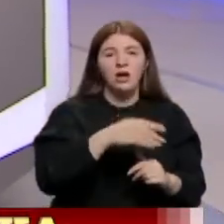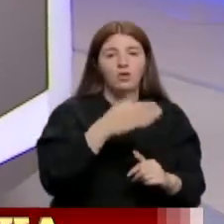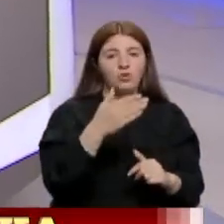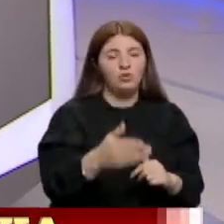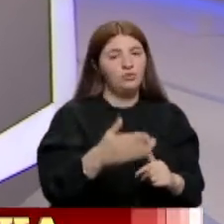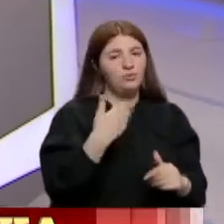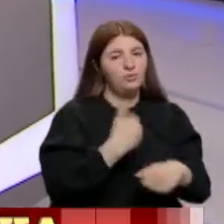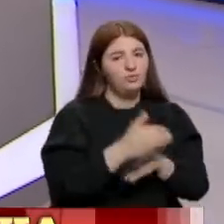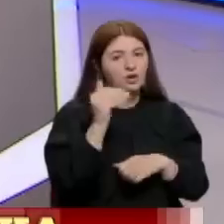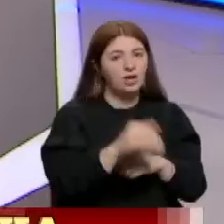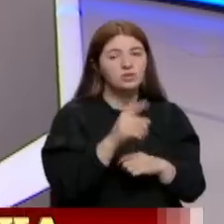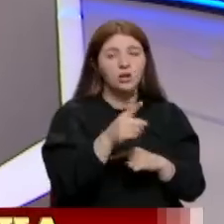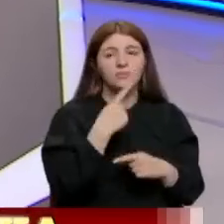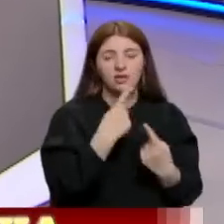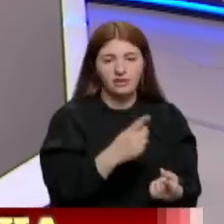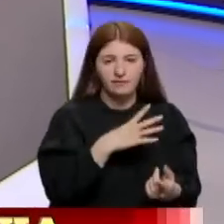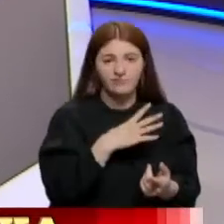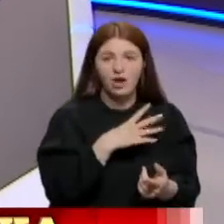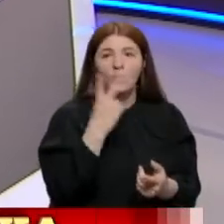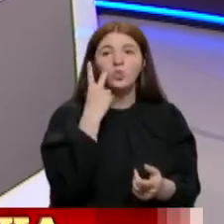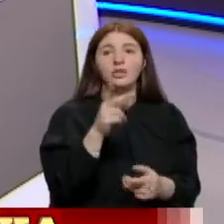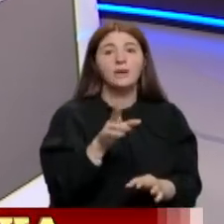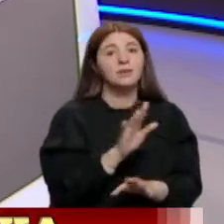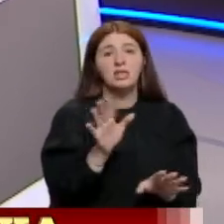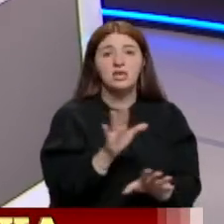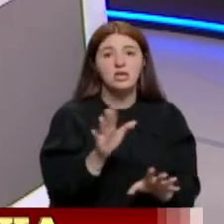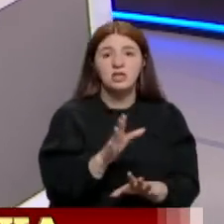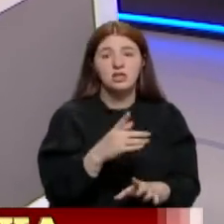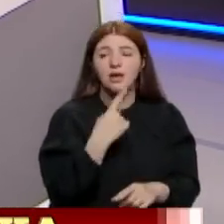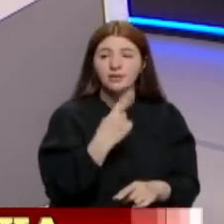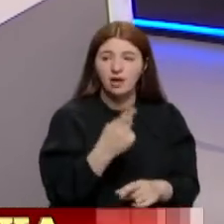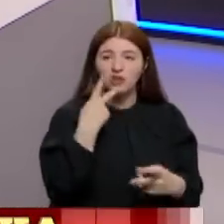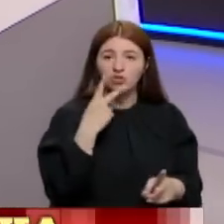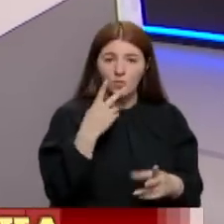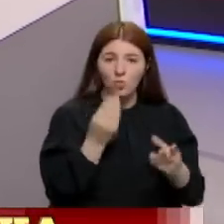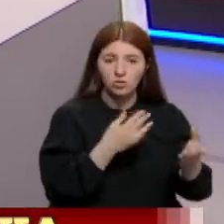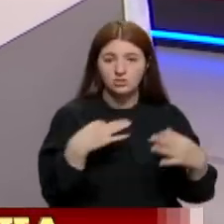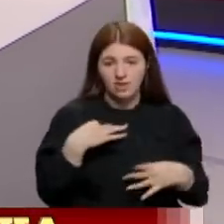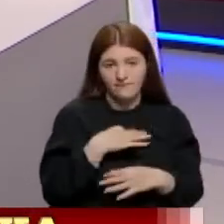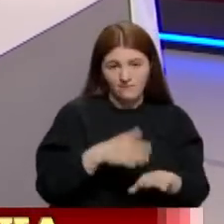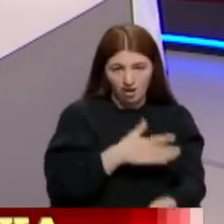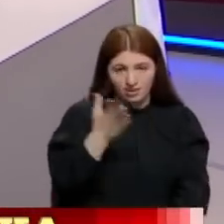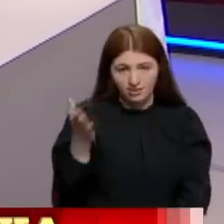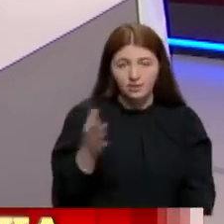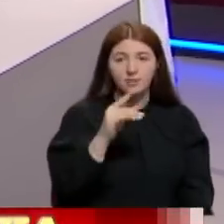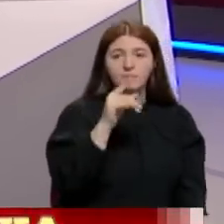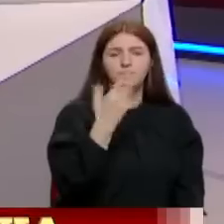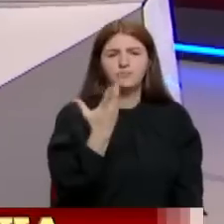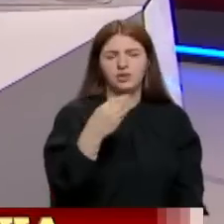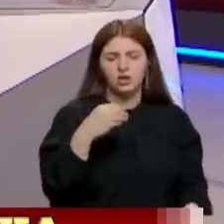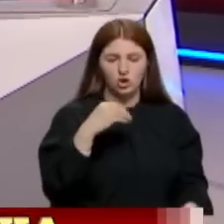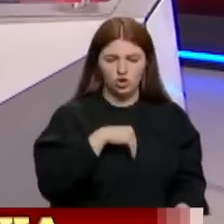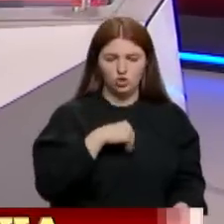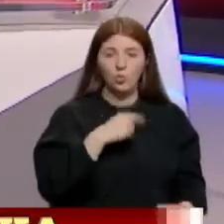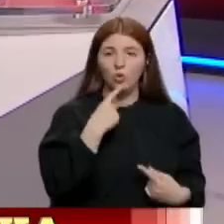geç geldik, böyle bir itiraf, göründüğü gibi değil diye açıklamaları oldu Sayın Valinin. Yani aslında içten